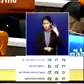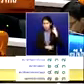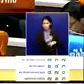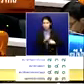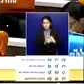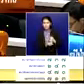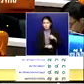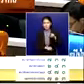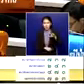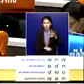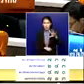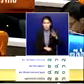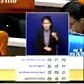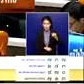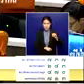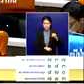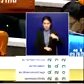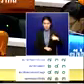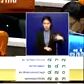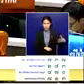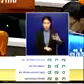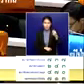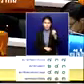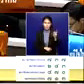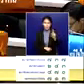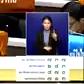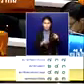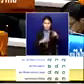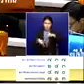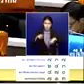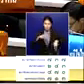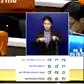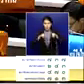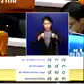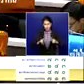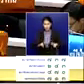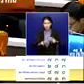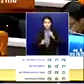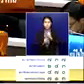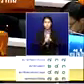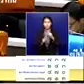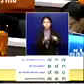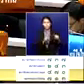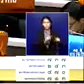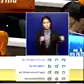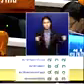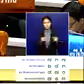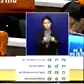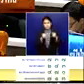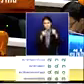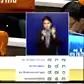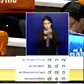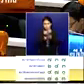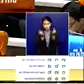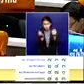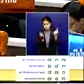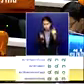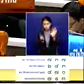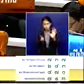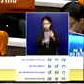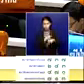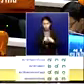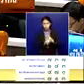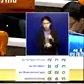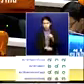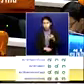แบบที่มีมาก่อนปี2540ให้มีอำนาจเพียงวินิจฉัยข้อขัดแย้งที่เกี่ยวข้องกับรัฐธรรมนูญเท่านั้นนะคะเพราะ23ปีที่